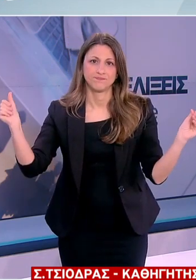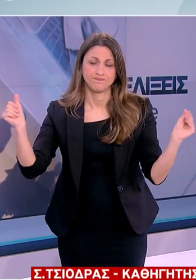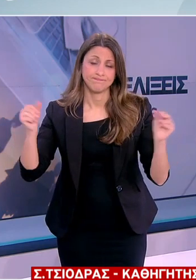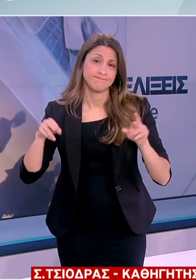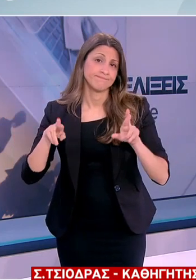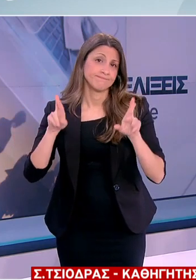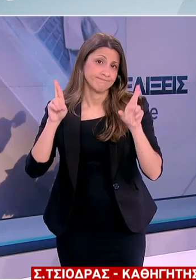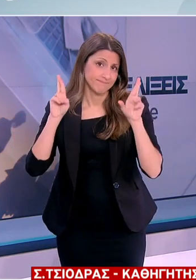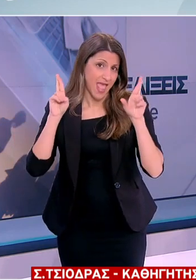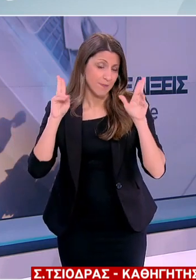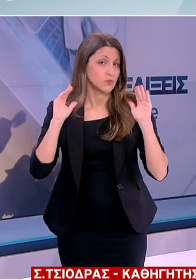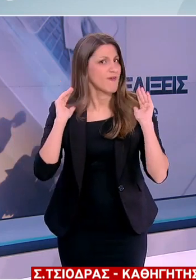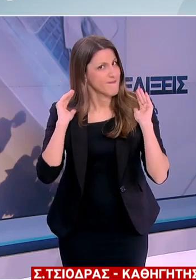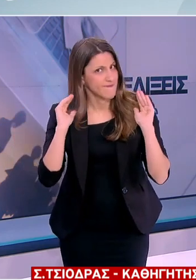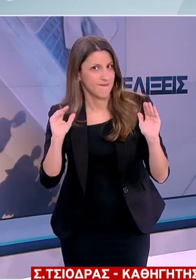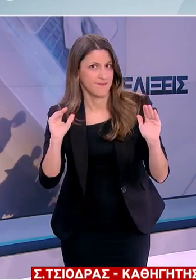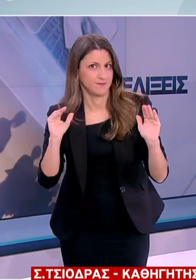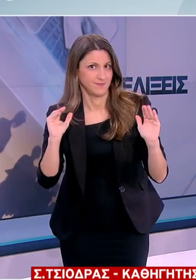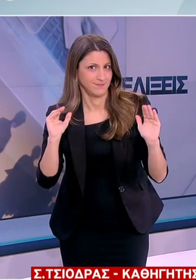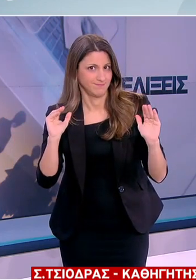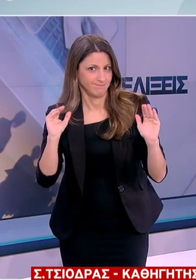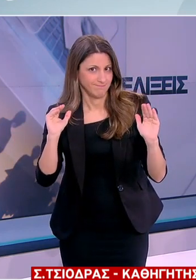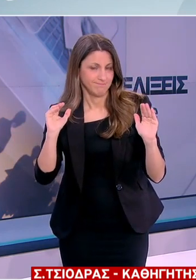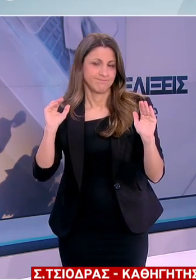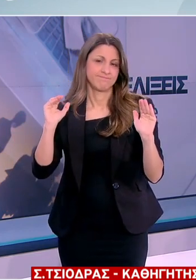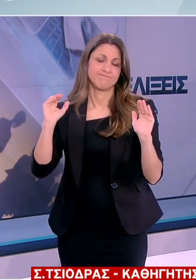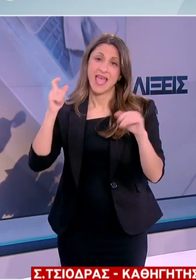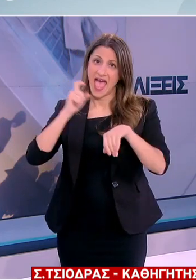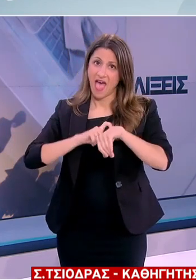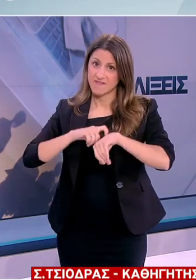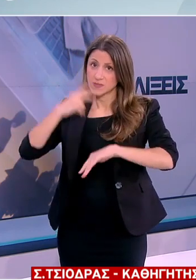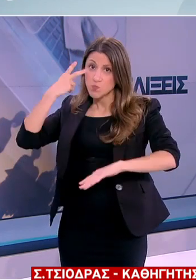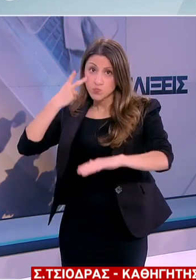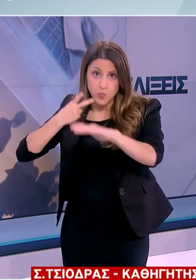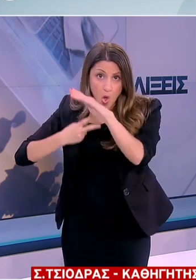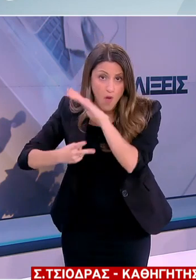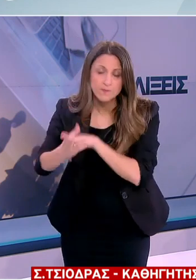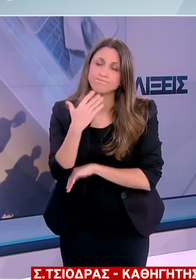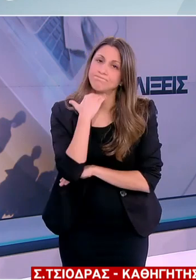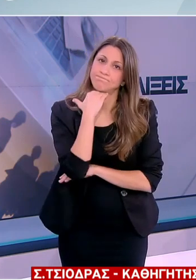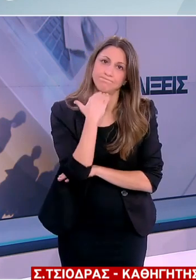στη διατήρηση αυτών των μεγεθών. Δεν μπορούμε να κάνουμε κάποια πρόβλεψη.